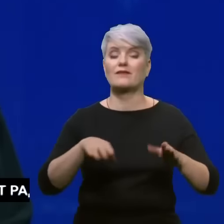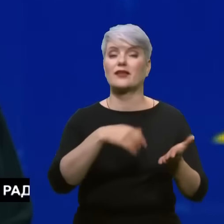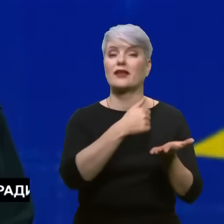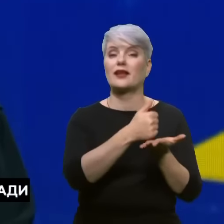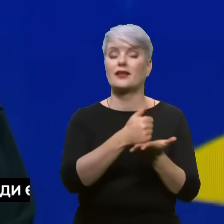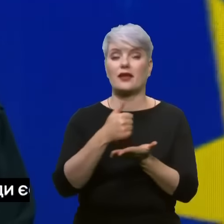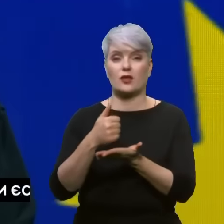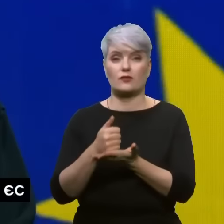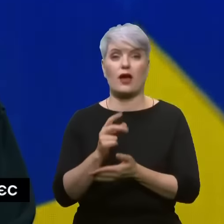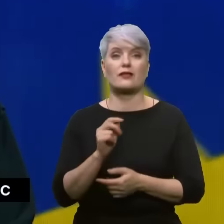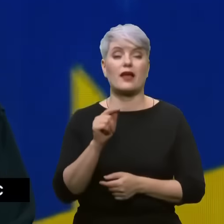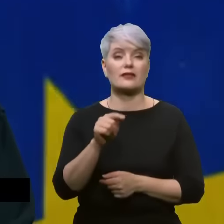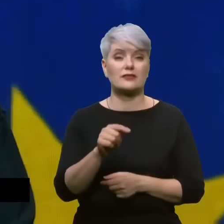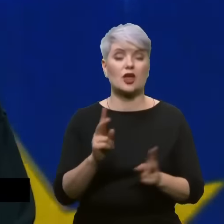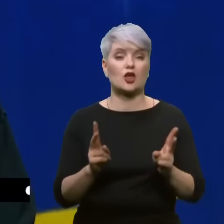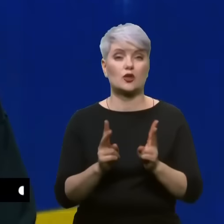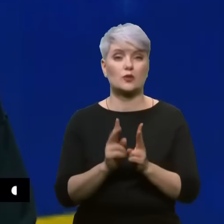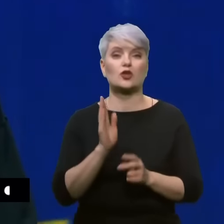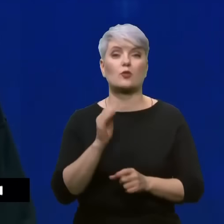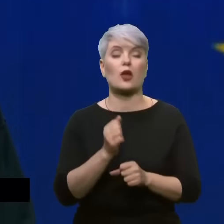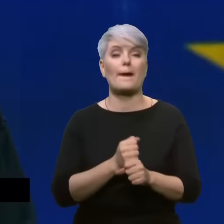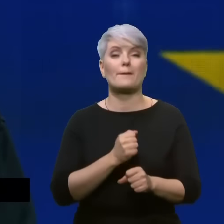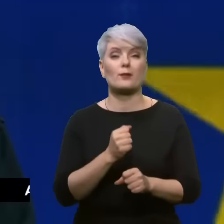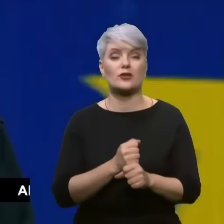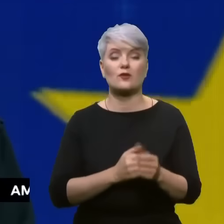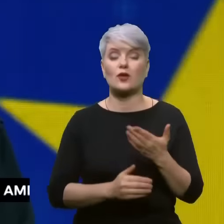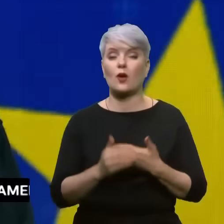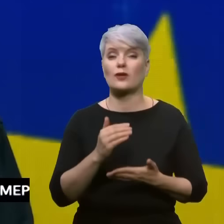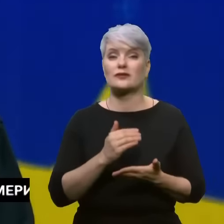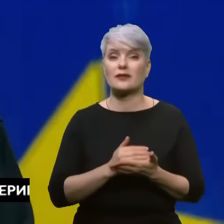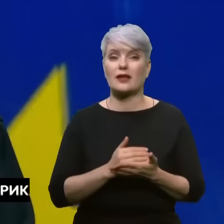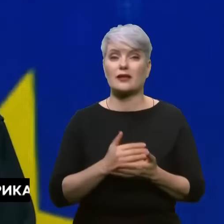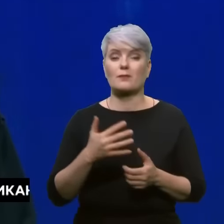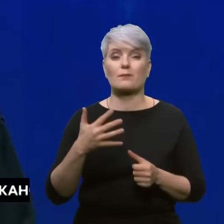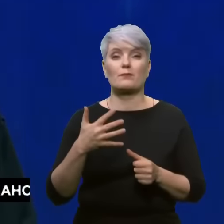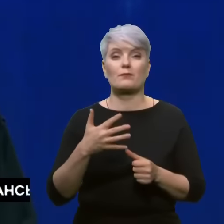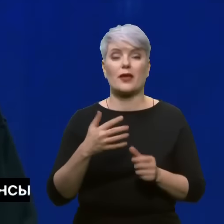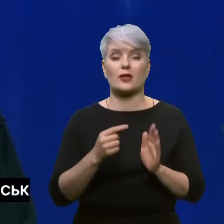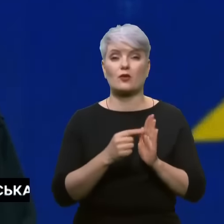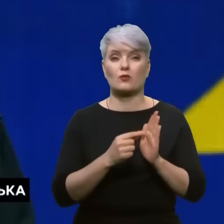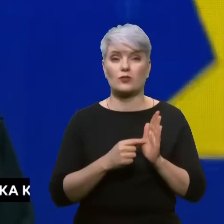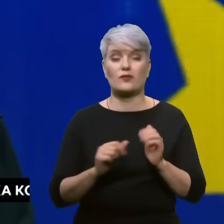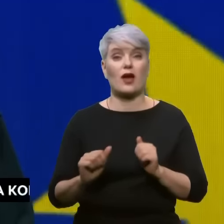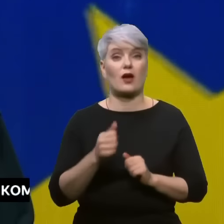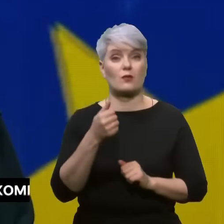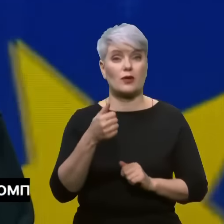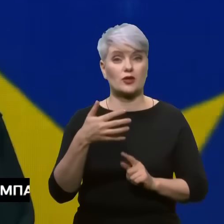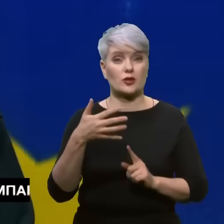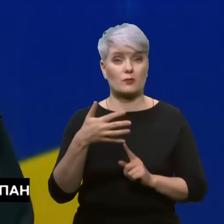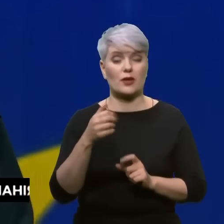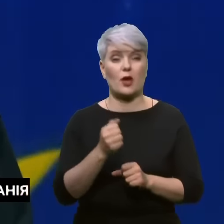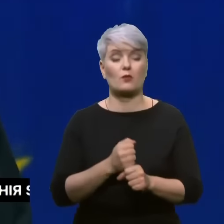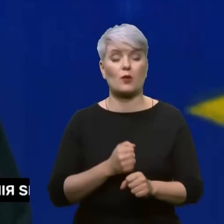цій зустрічі буде пропрацьовано останні 5 пунктів. Перші 5 пунктів пропрацьовували формули, пропрацьовувалися